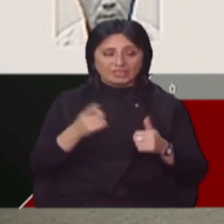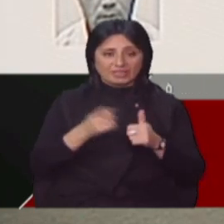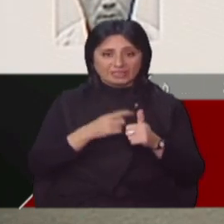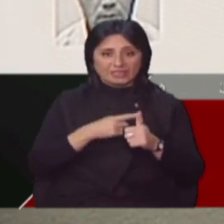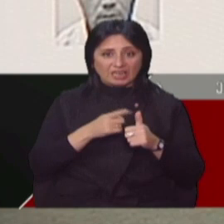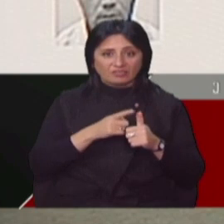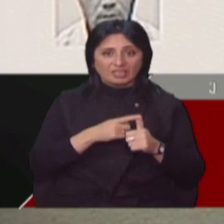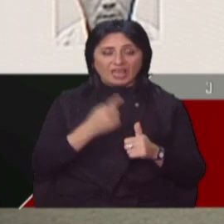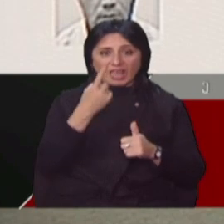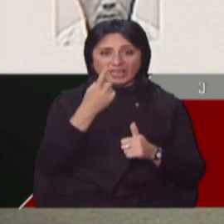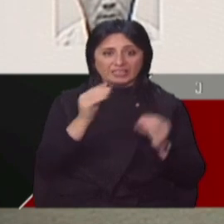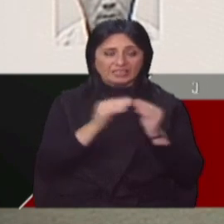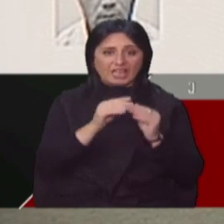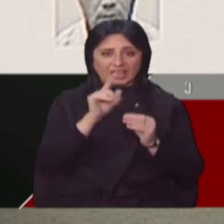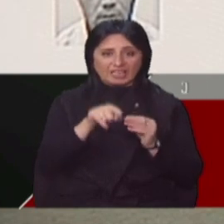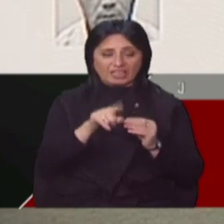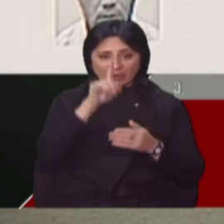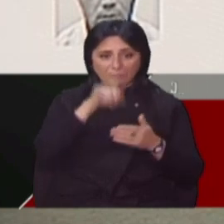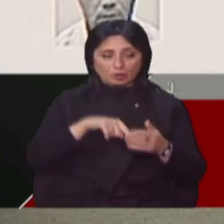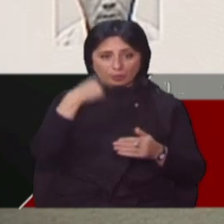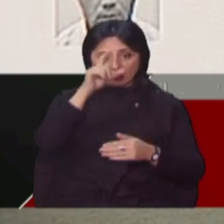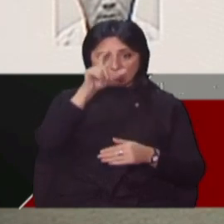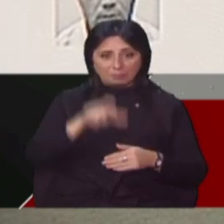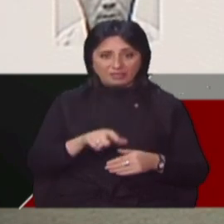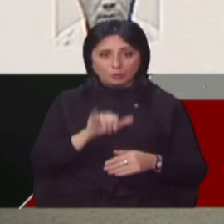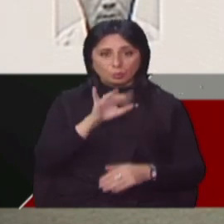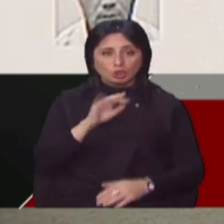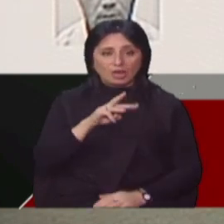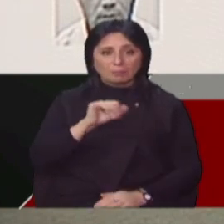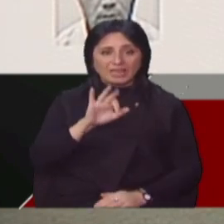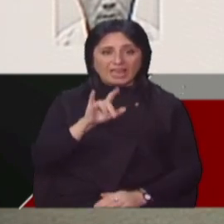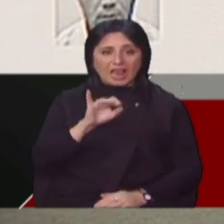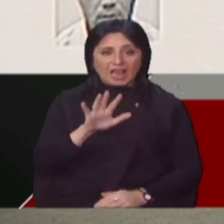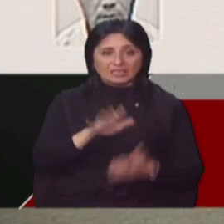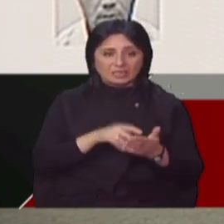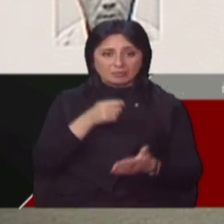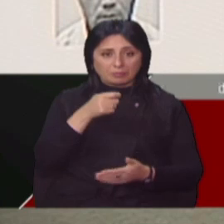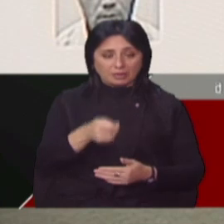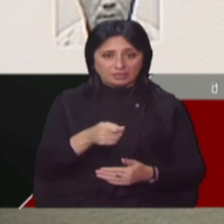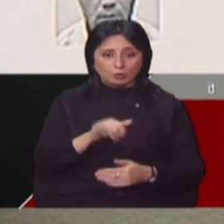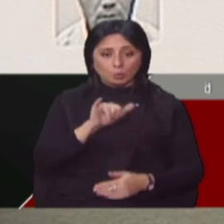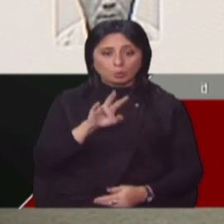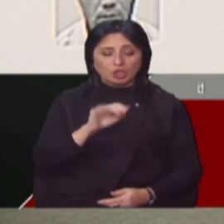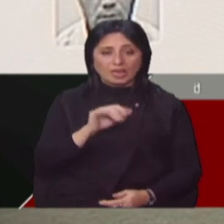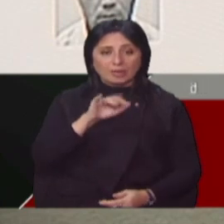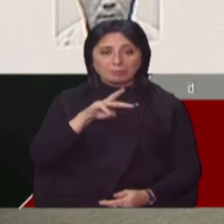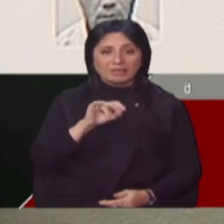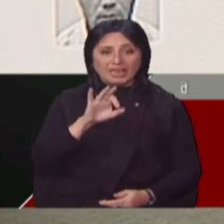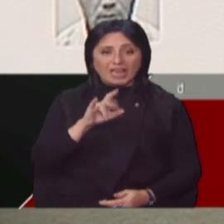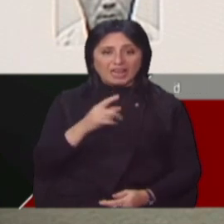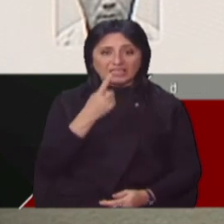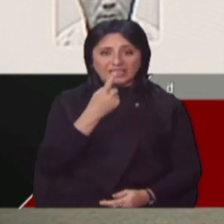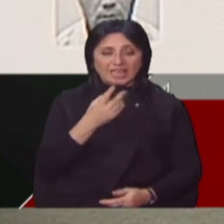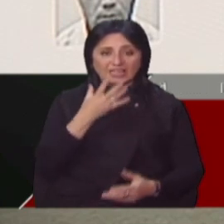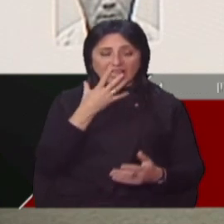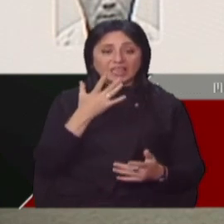სახელით ერთი და იგივე მინდობილმა პირმა, უშანგი მიქელაძემ მიმართა. უშანგი მიქელაძე